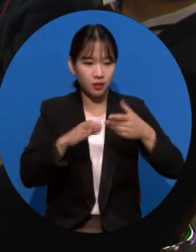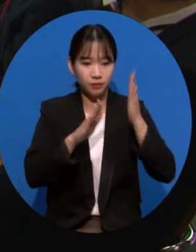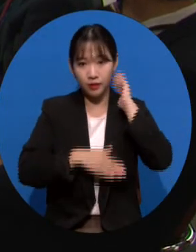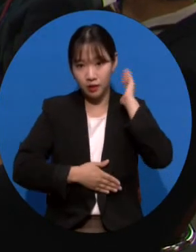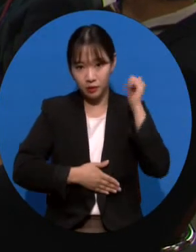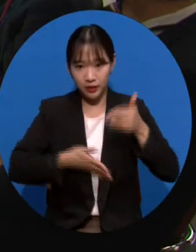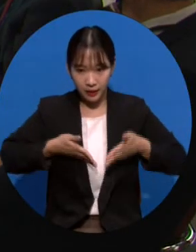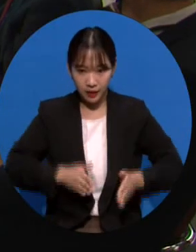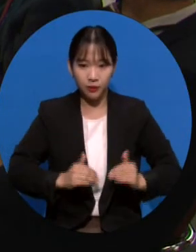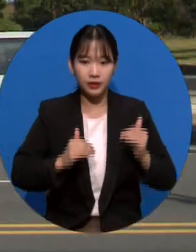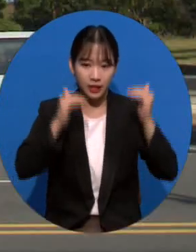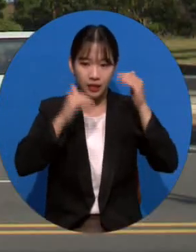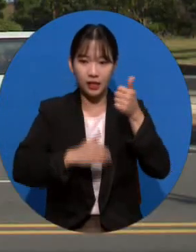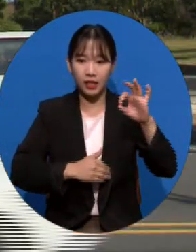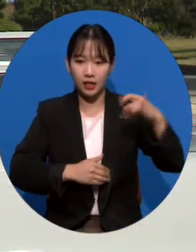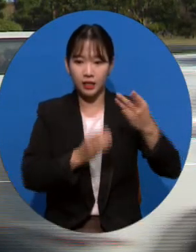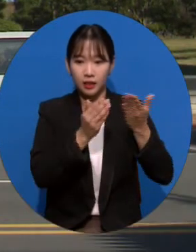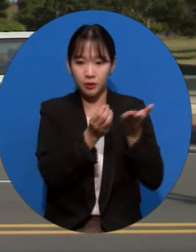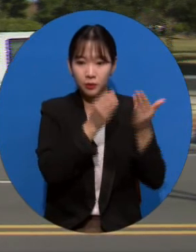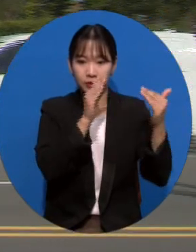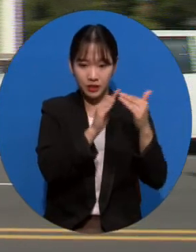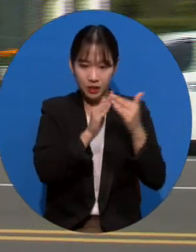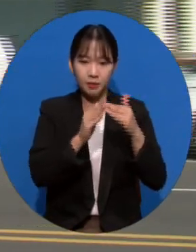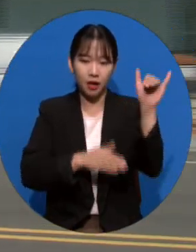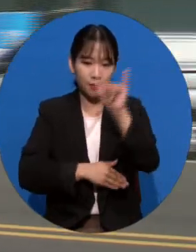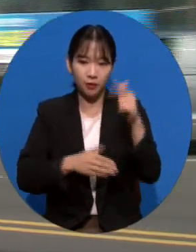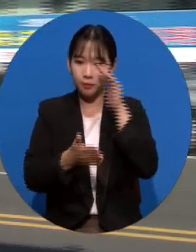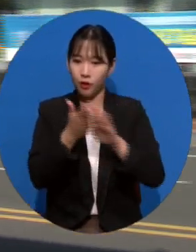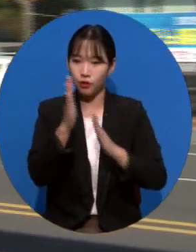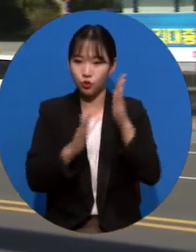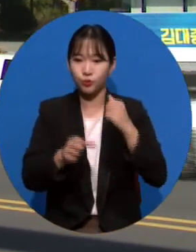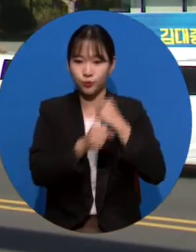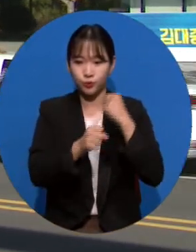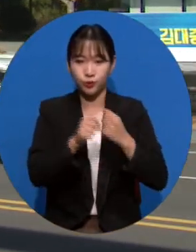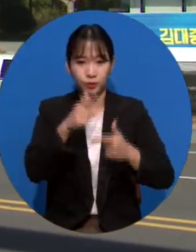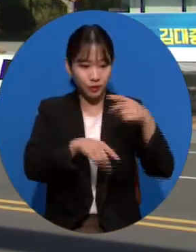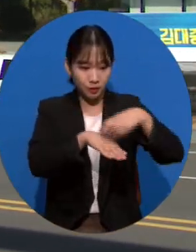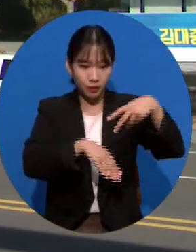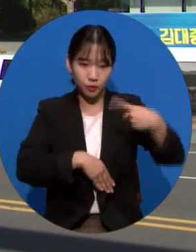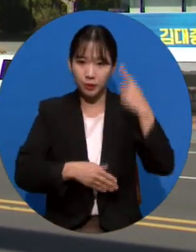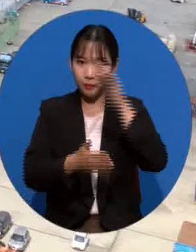대통령이 나고 자란 하이도 생가 주변에 한반도 평화의 숲을 가꾸고 목포 사막도에도